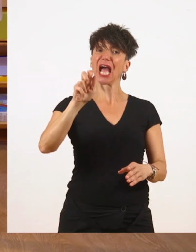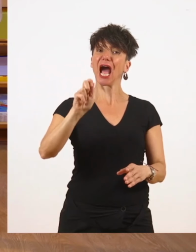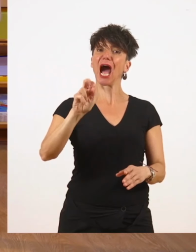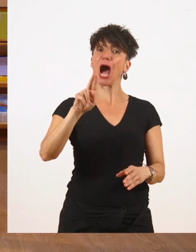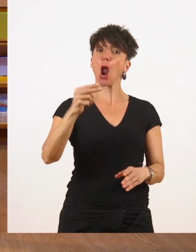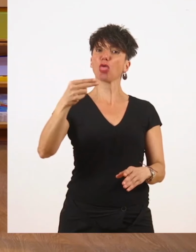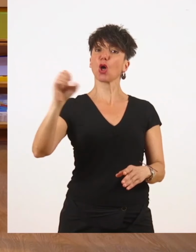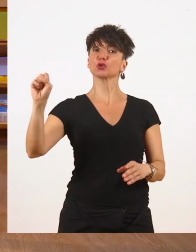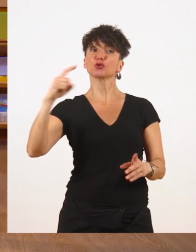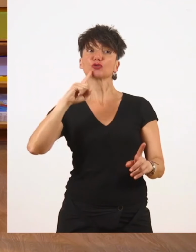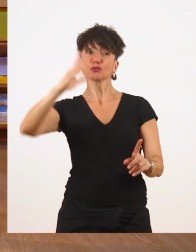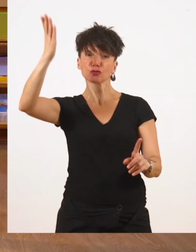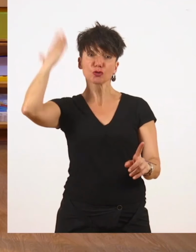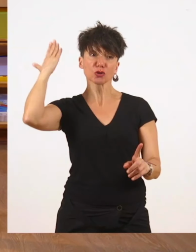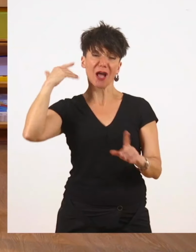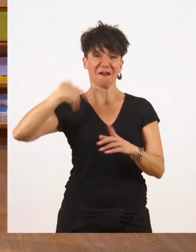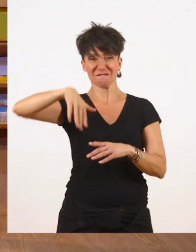δικά σου.